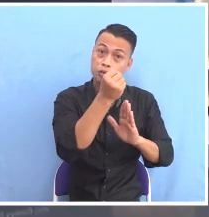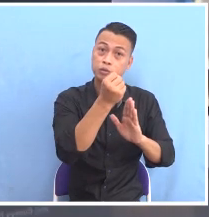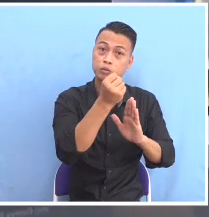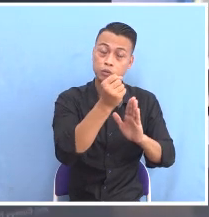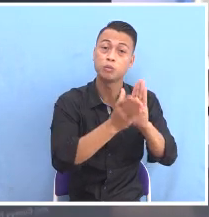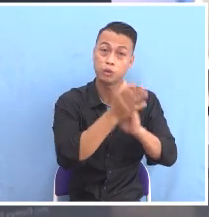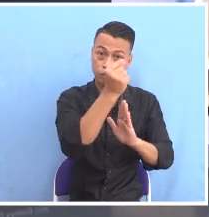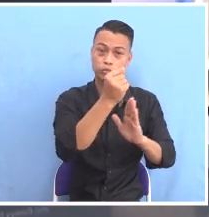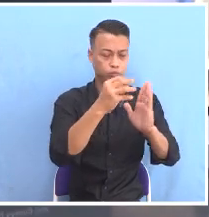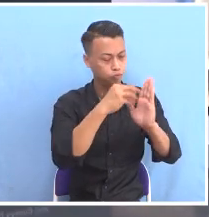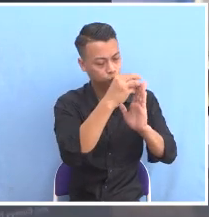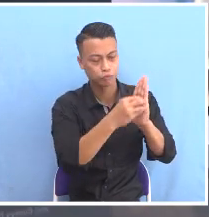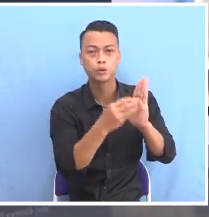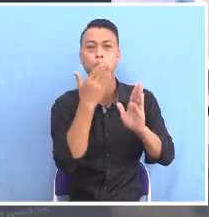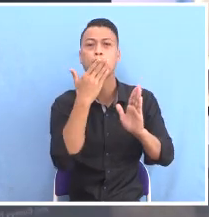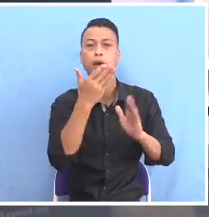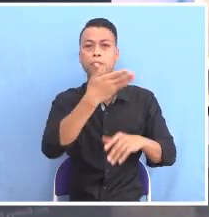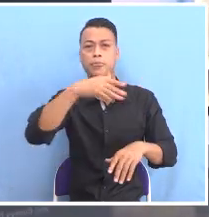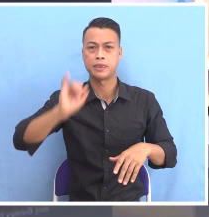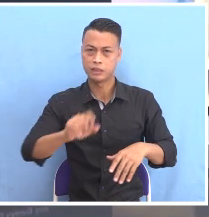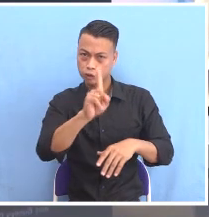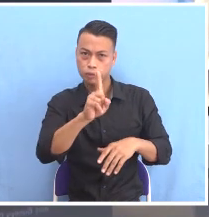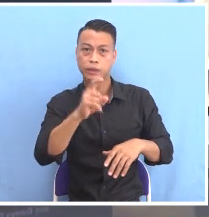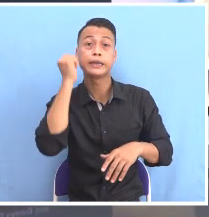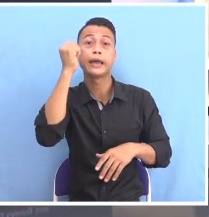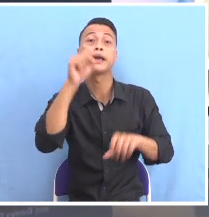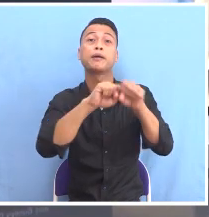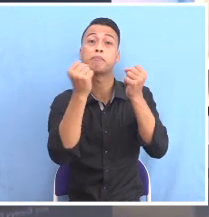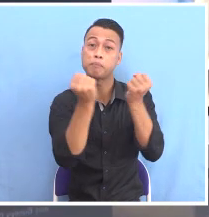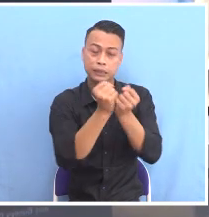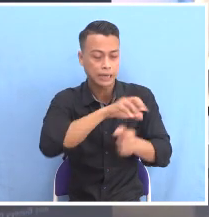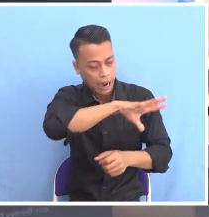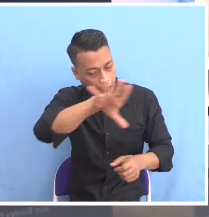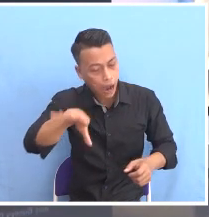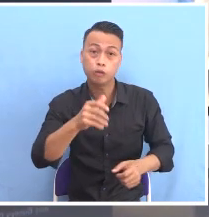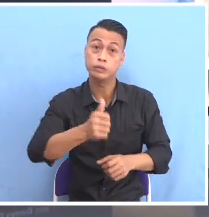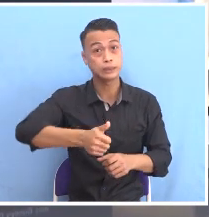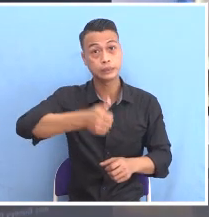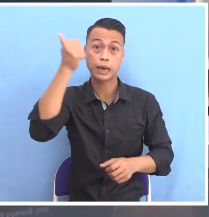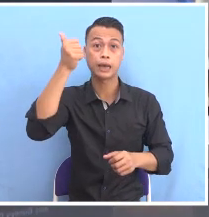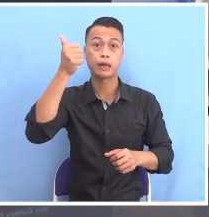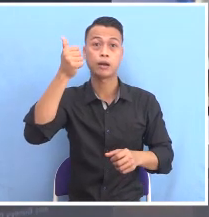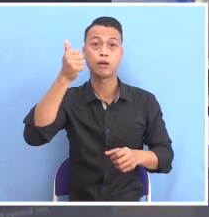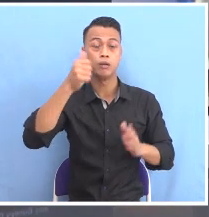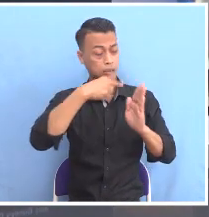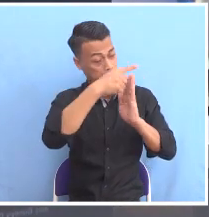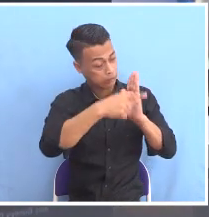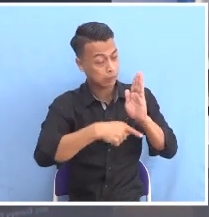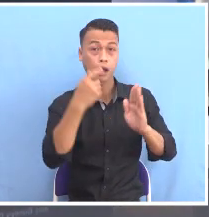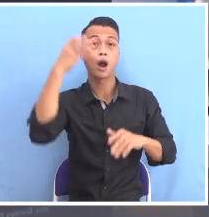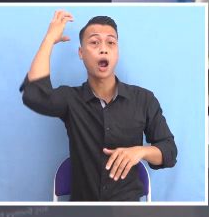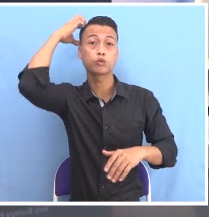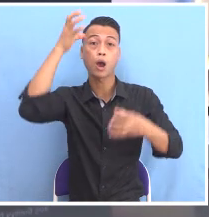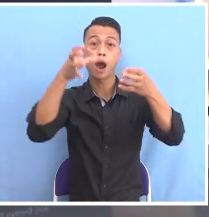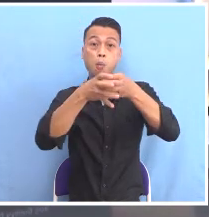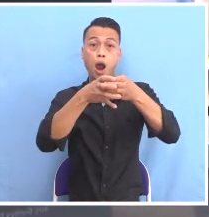ပြည်နယ်တစ်ခုမှာပေါ့ဗျာအဲ့နိုင်ငံရေးပါတီပဲထပါတော့အဲ့နိုင်ငံရေးပါတီအဲ့ပြည်နယ်မှာအကုန်နိုင်အောင်သူကပြည်တော်စုအစိုးရဖွဲ့ဖွဲ့နိုင်တဲ့